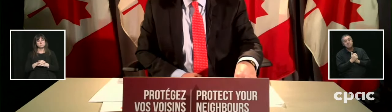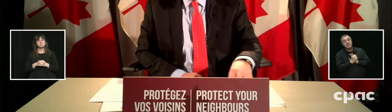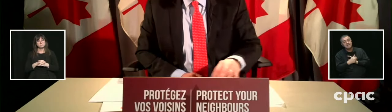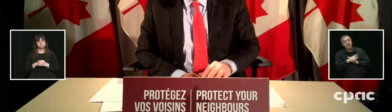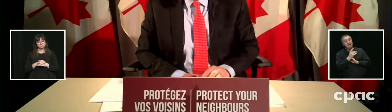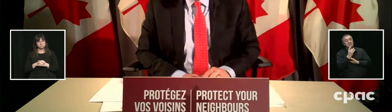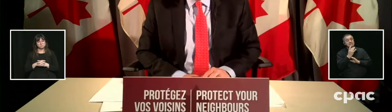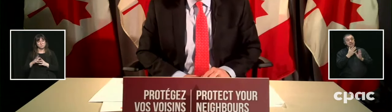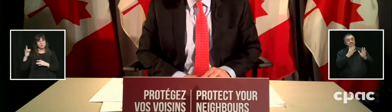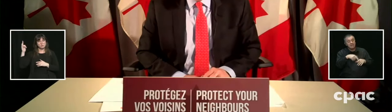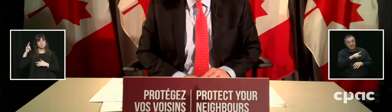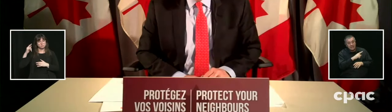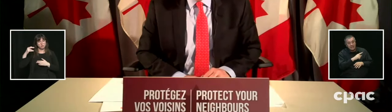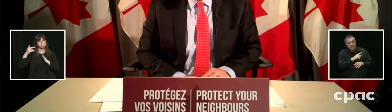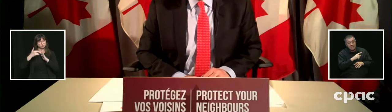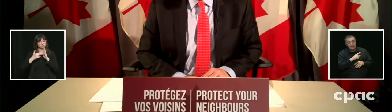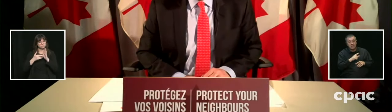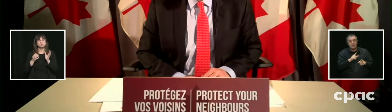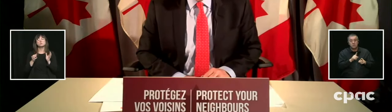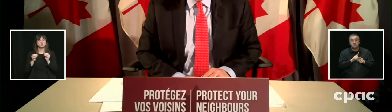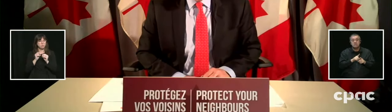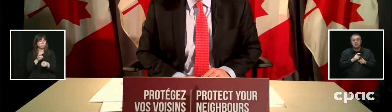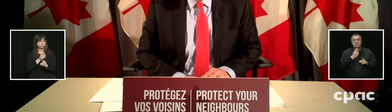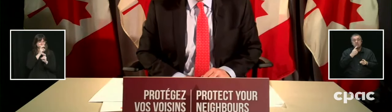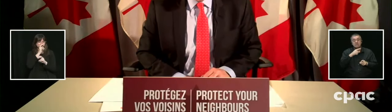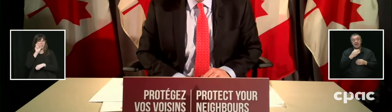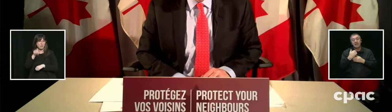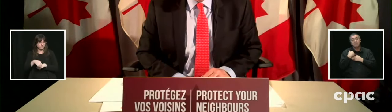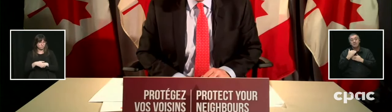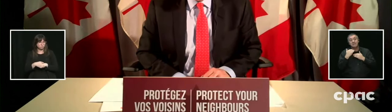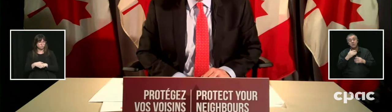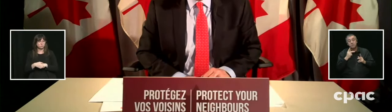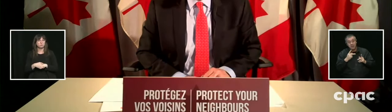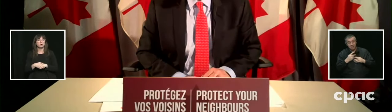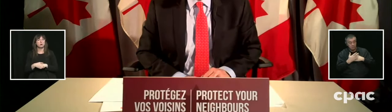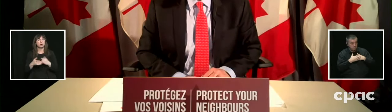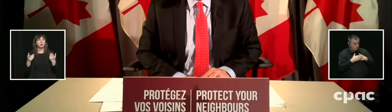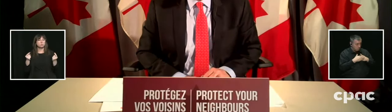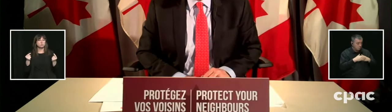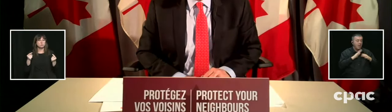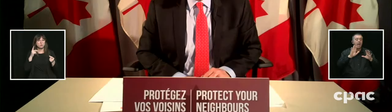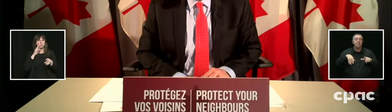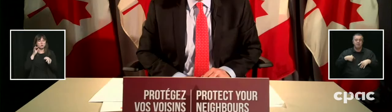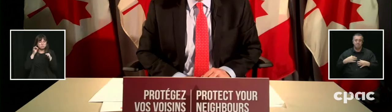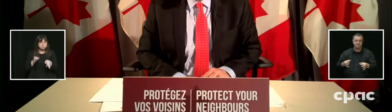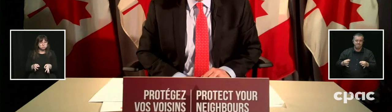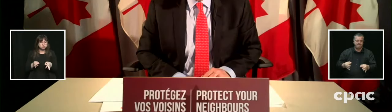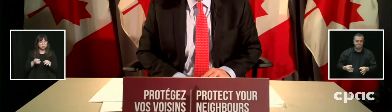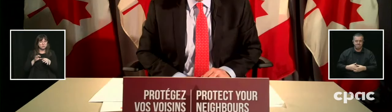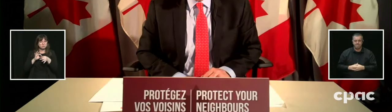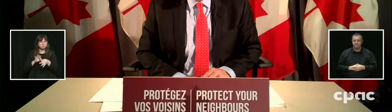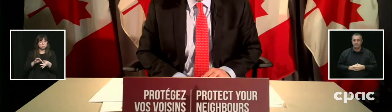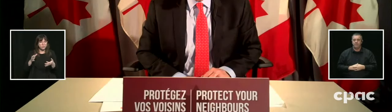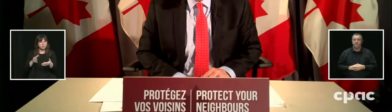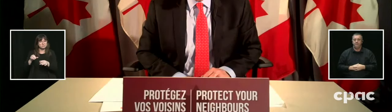des scientifiques et des responsables de la sécurité publique.